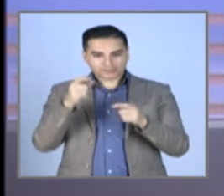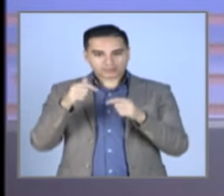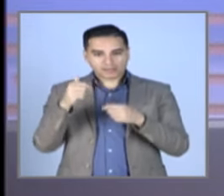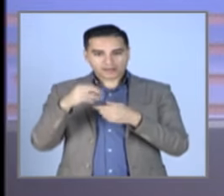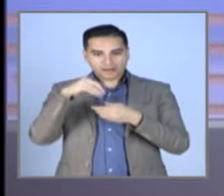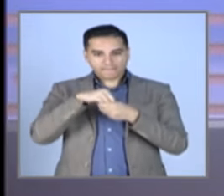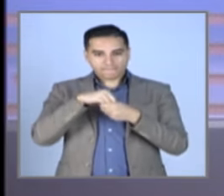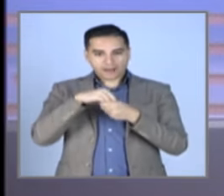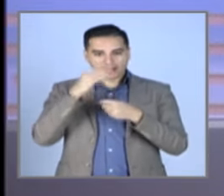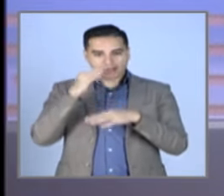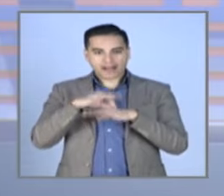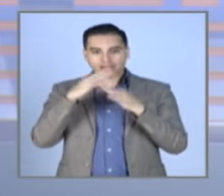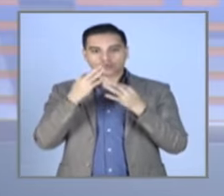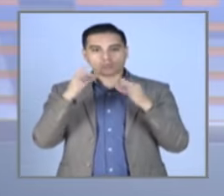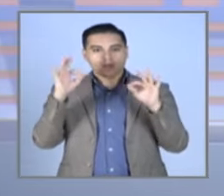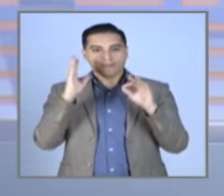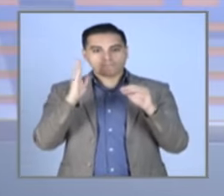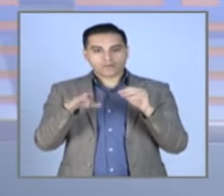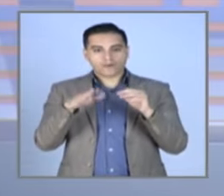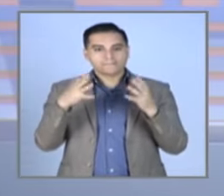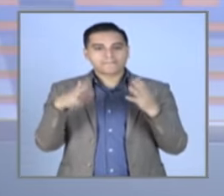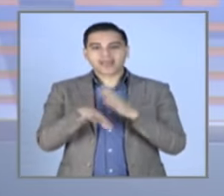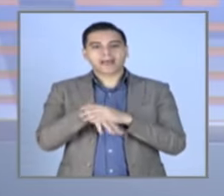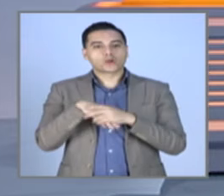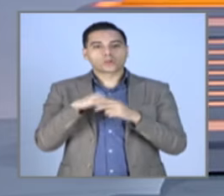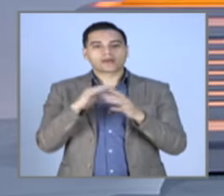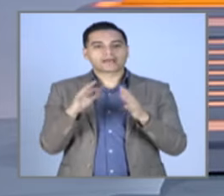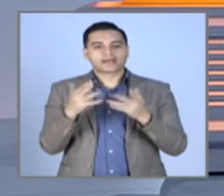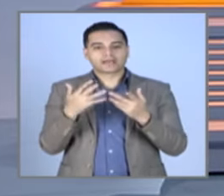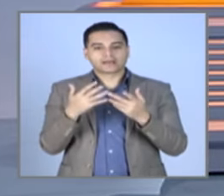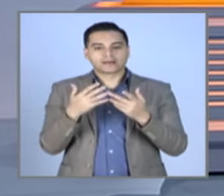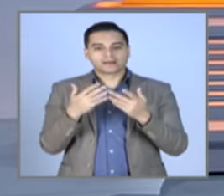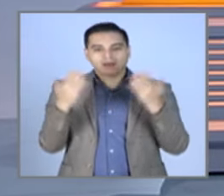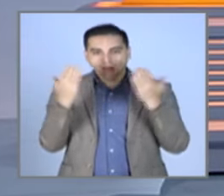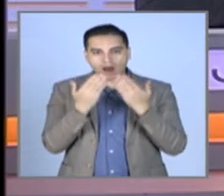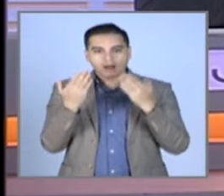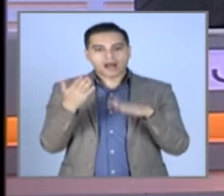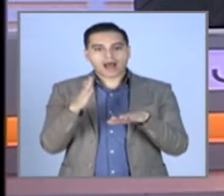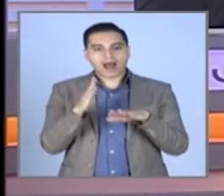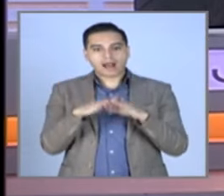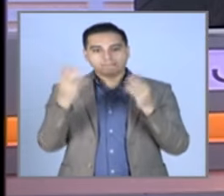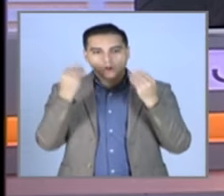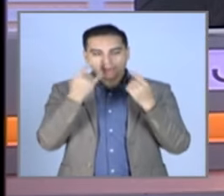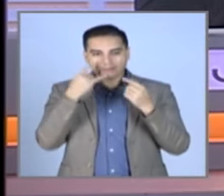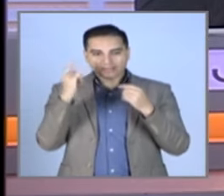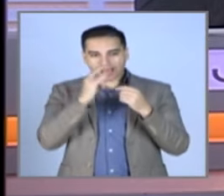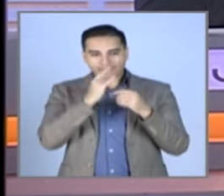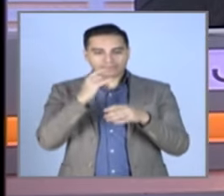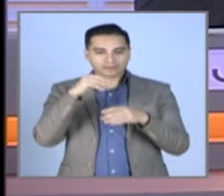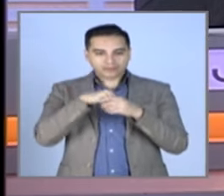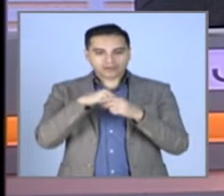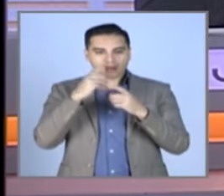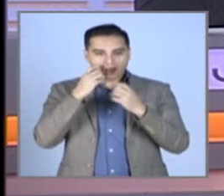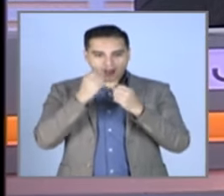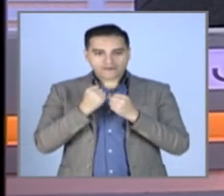مشاع، بقى الناس كلها يعني الكوميونيتي. يعملوا ايه بالظبط؟ يقرا كتير عن امن المعلومات، على الاقل عن المعلومات البيزك، يعني لازم